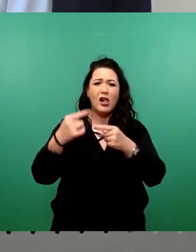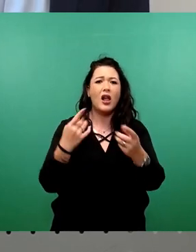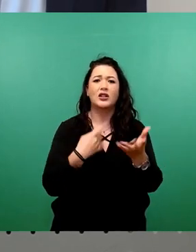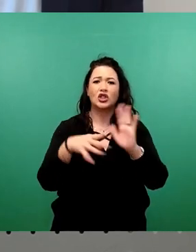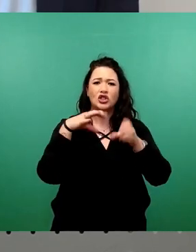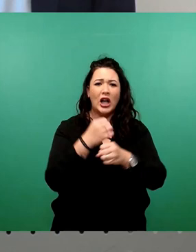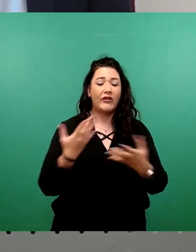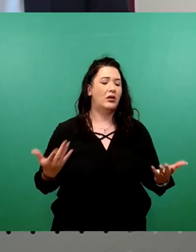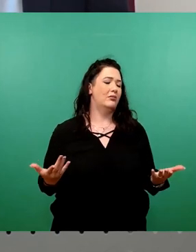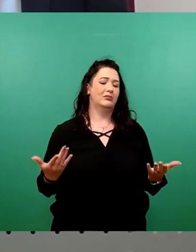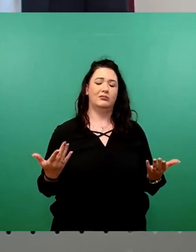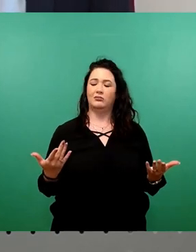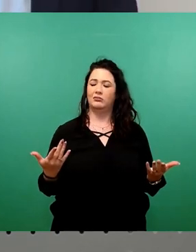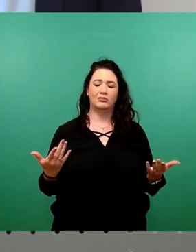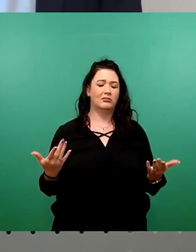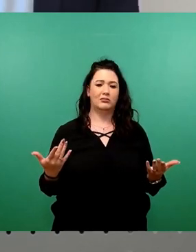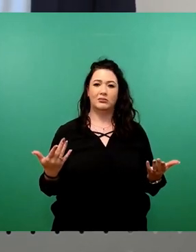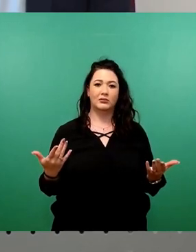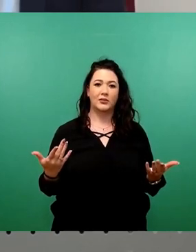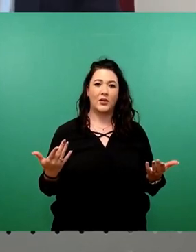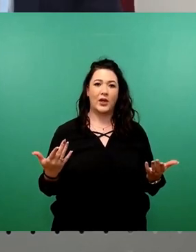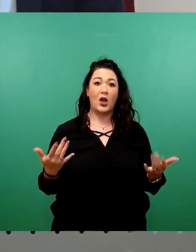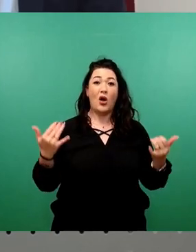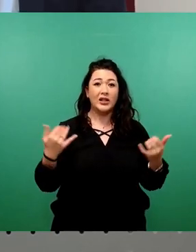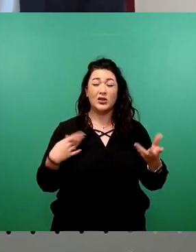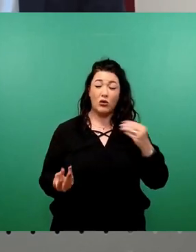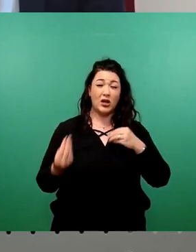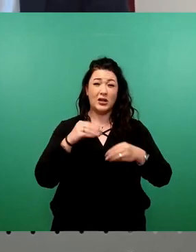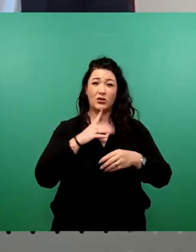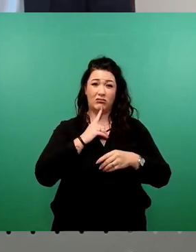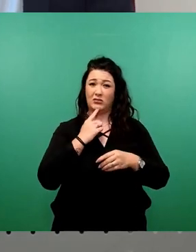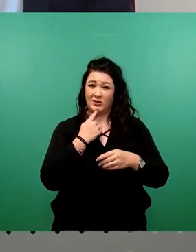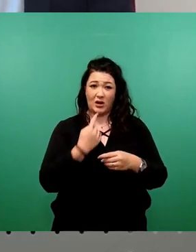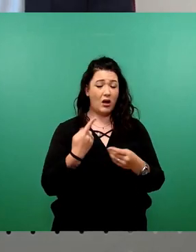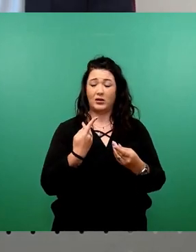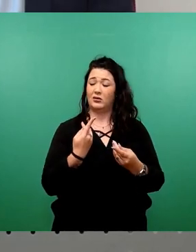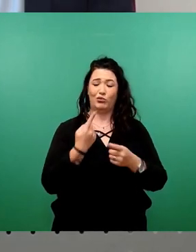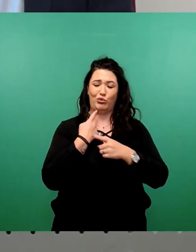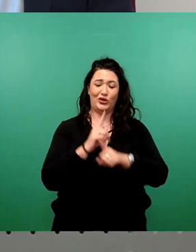das, glaube ich, das erübrigt sich weitere Kommentare, das kommentiert sich selber.